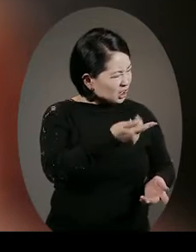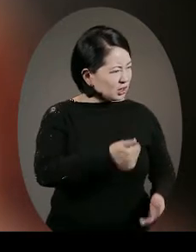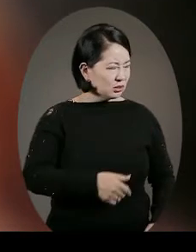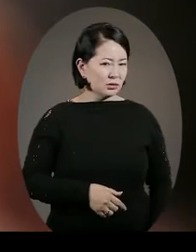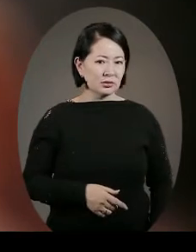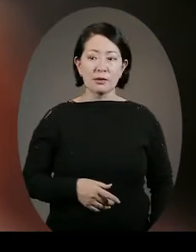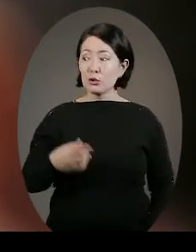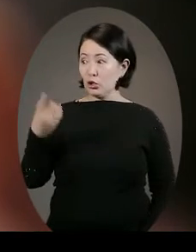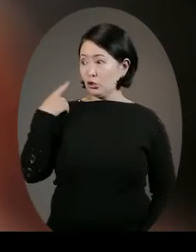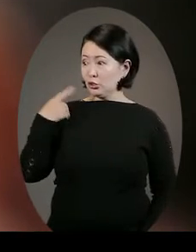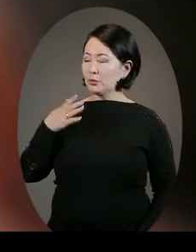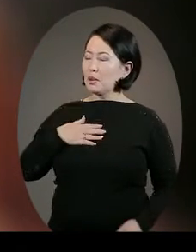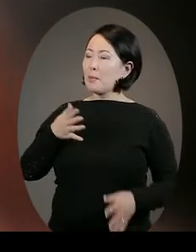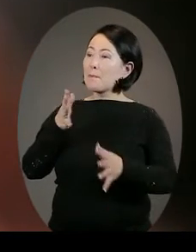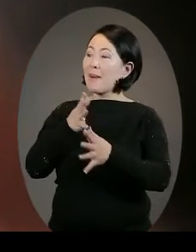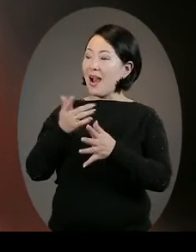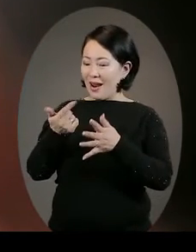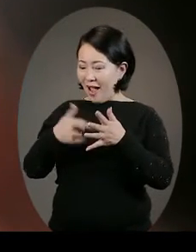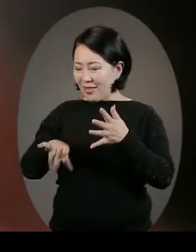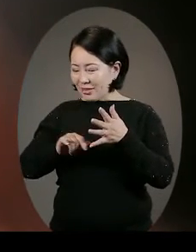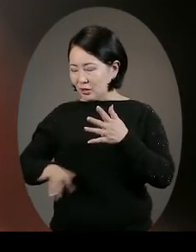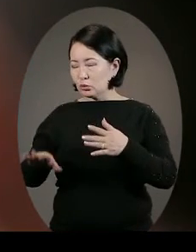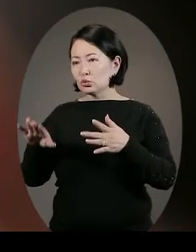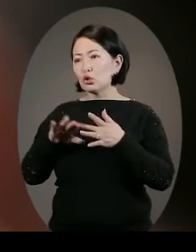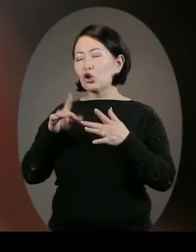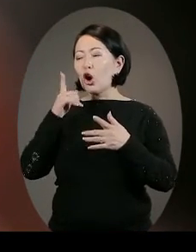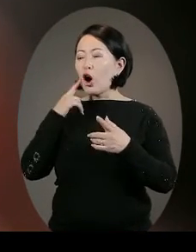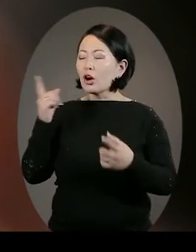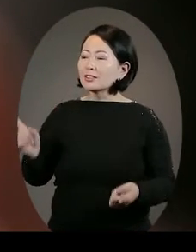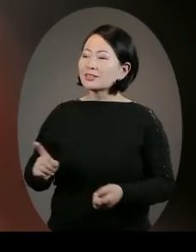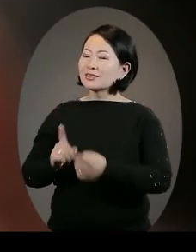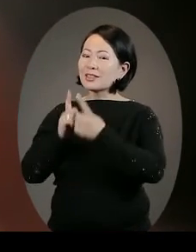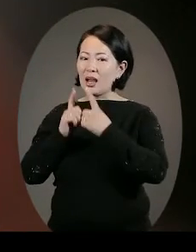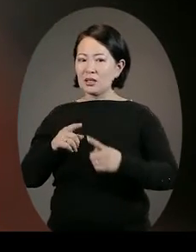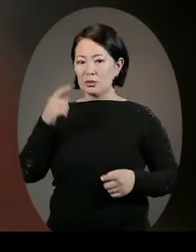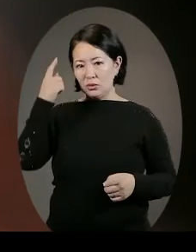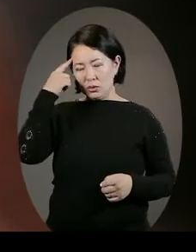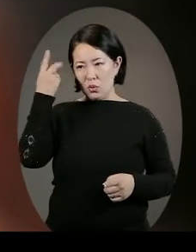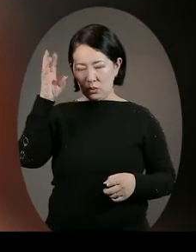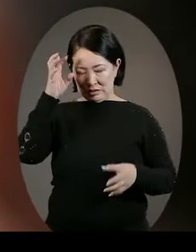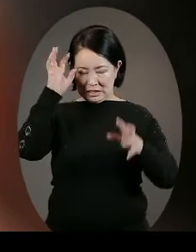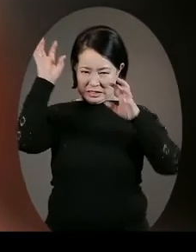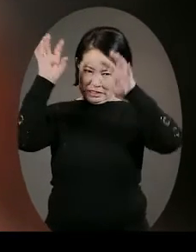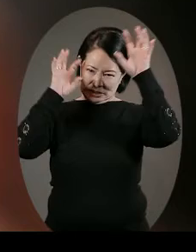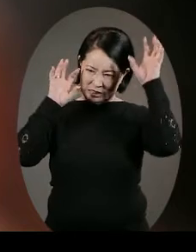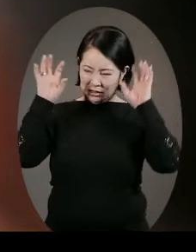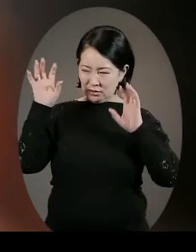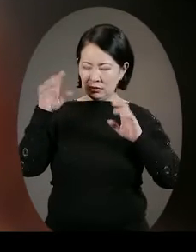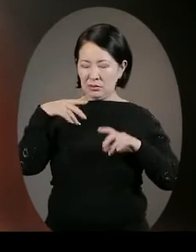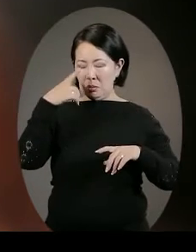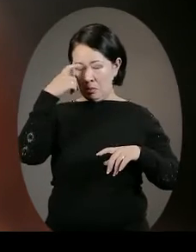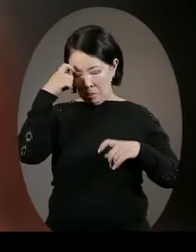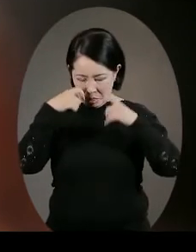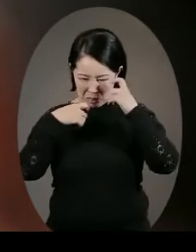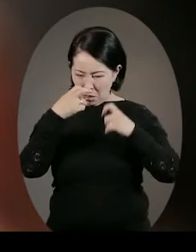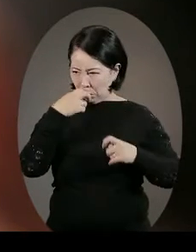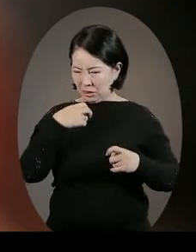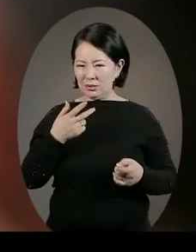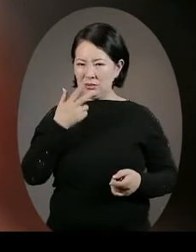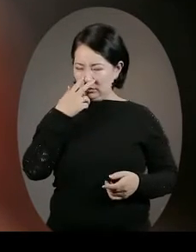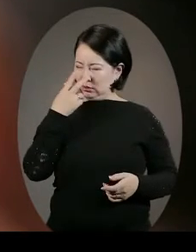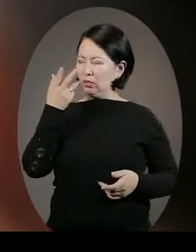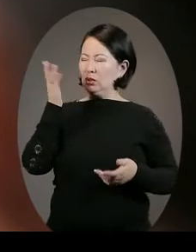Өчигдөр би байрны гадаа явж ирсэн чинь дунд охинтой таарлаа. Тэгсэн чи ус толгоон сэгсээч гисэн нус нулимстайгаа гутгалтчихсан